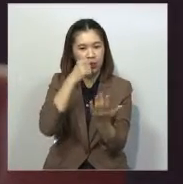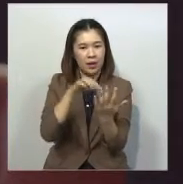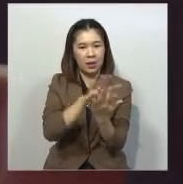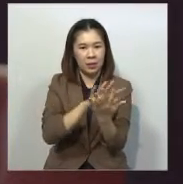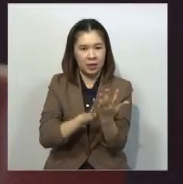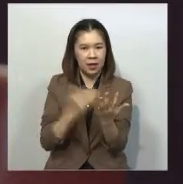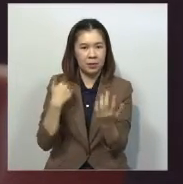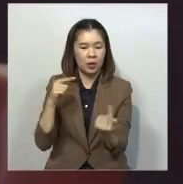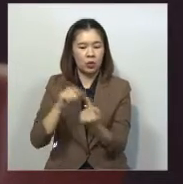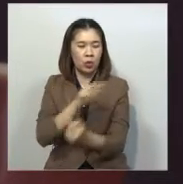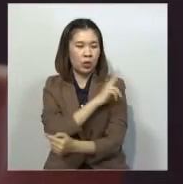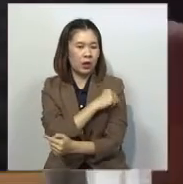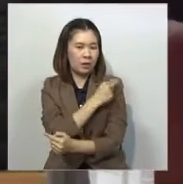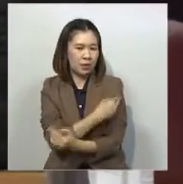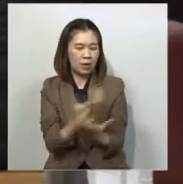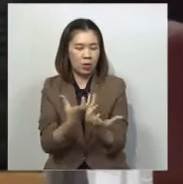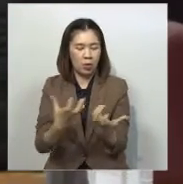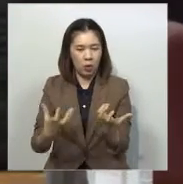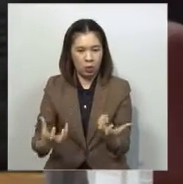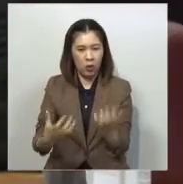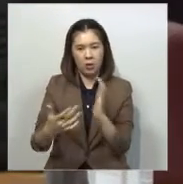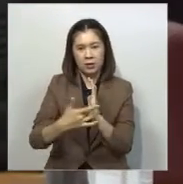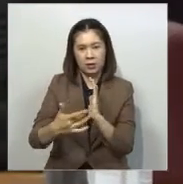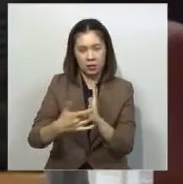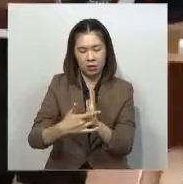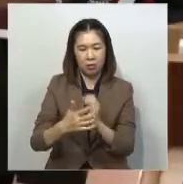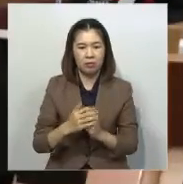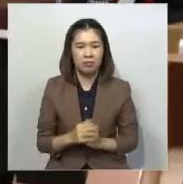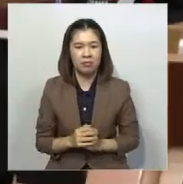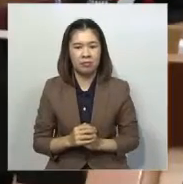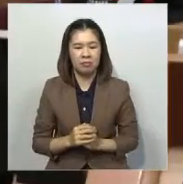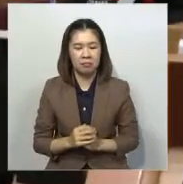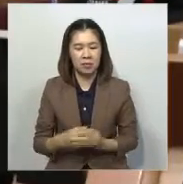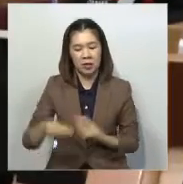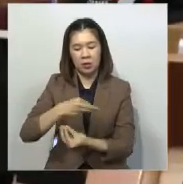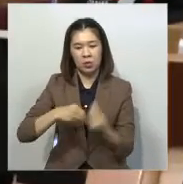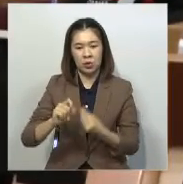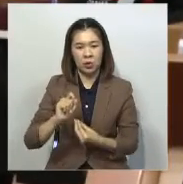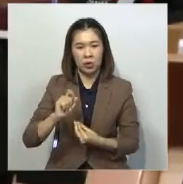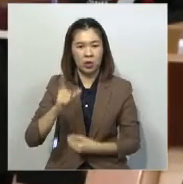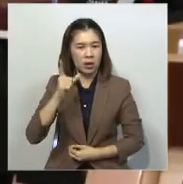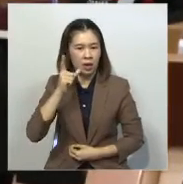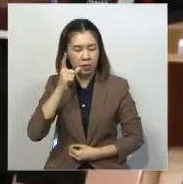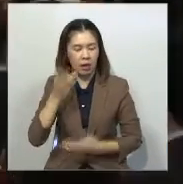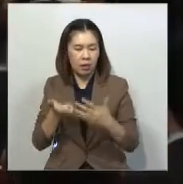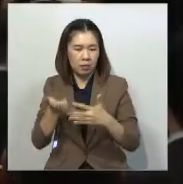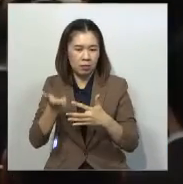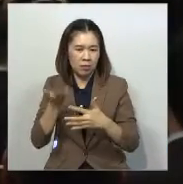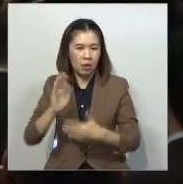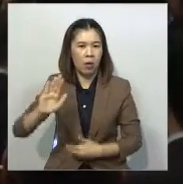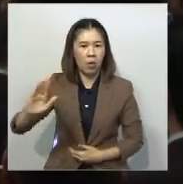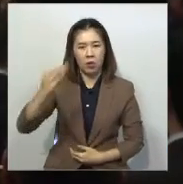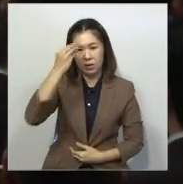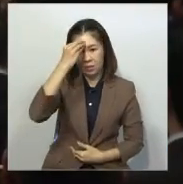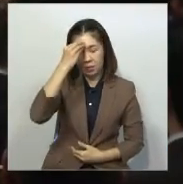ยเฉพาะอุตสาหกรรมการแพทย์ชิ้นส่วนอิเล็กทรอนิกส์และดิจิทัลแล้วก็ยังมีขนาดเศรษฐกิจใหญ่เป็นอันดับต้นๆของญี่ปุ่นซึ่งได้รับ